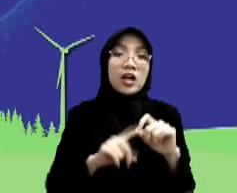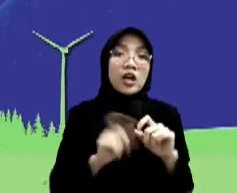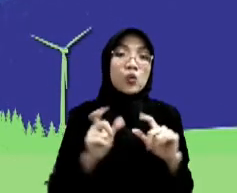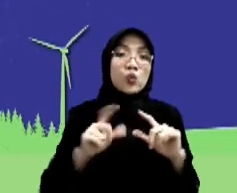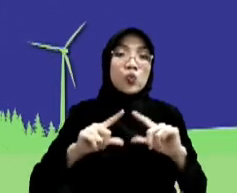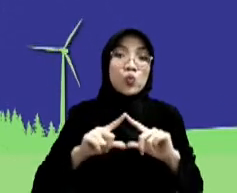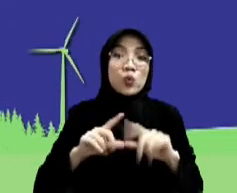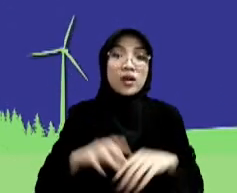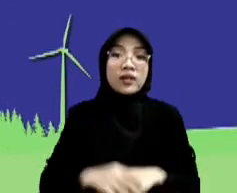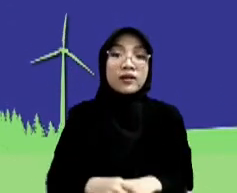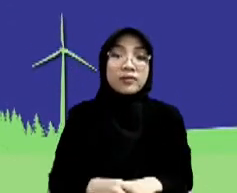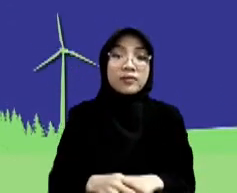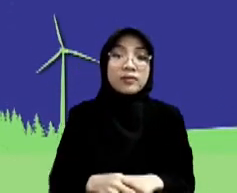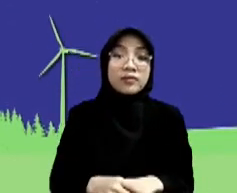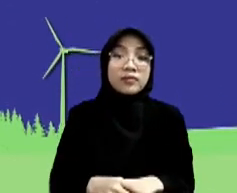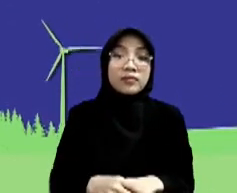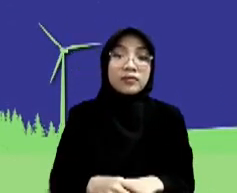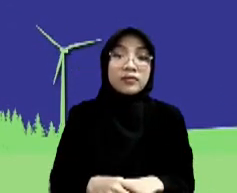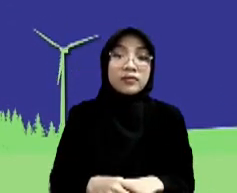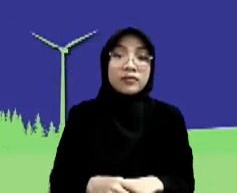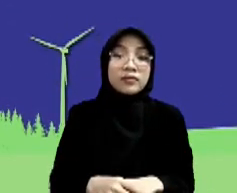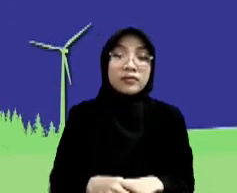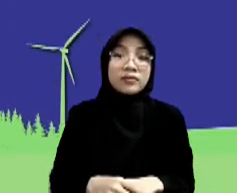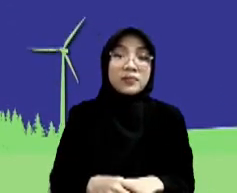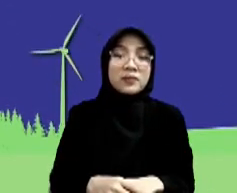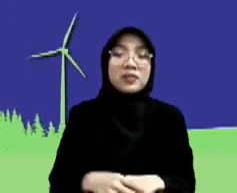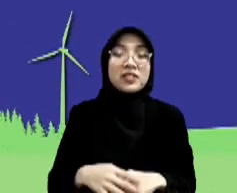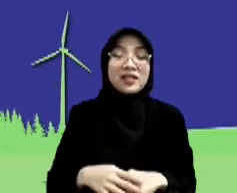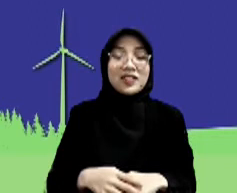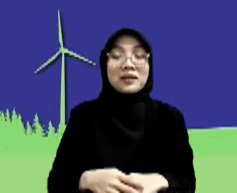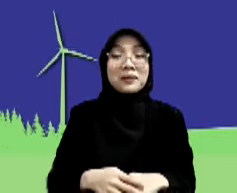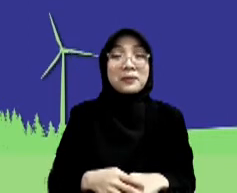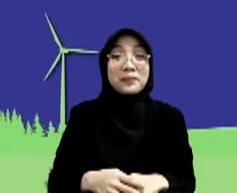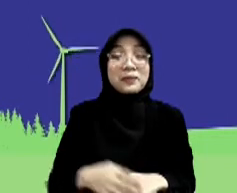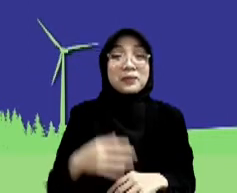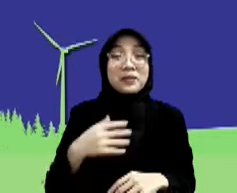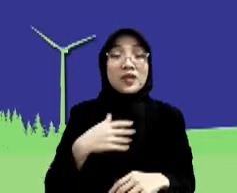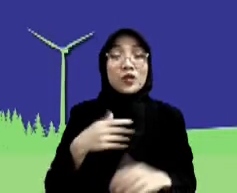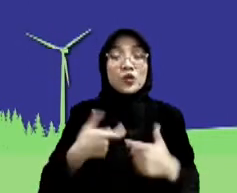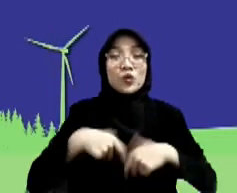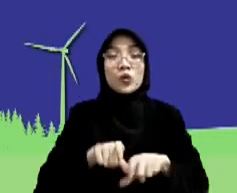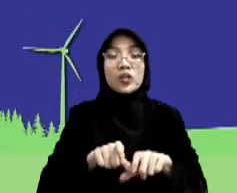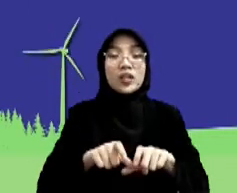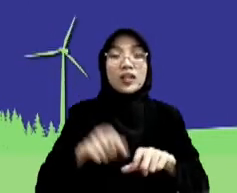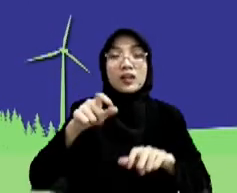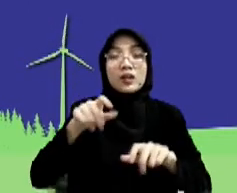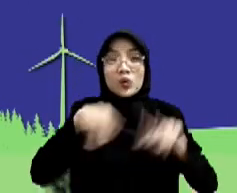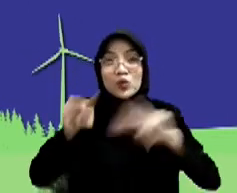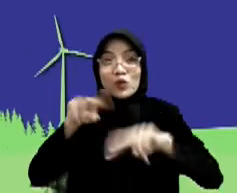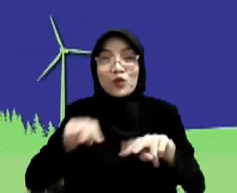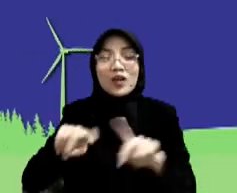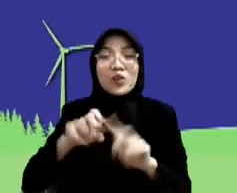apa eh eh top brand ya di Indonesia ya dan eh berdasarkan consumer survei yang dilakukan oleh kata datata